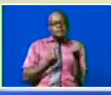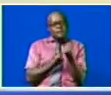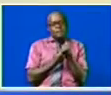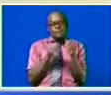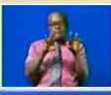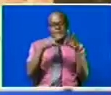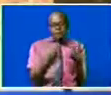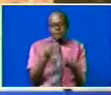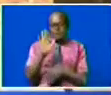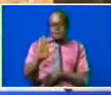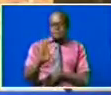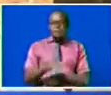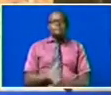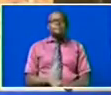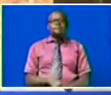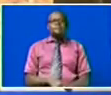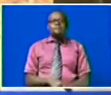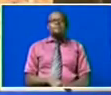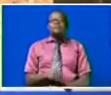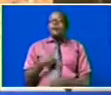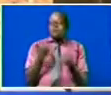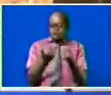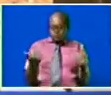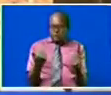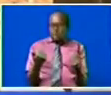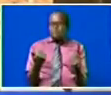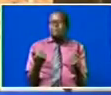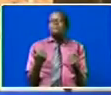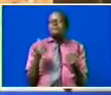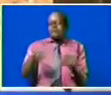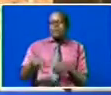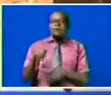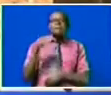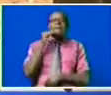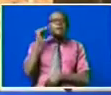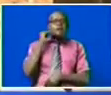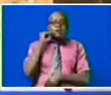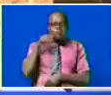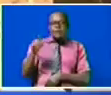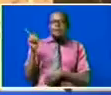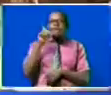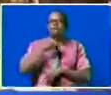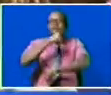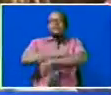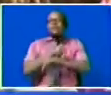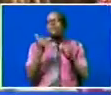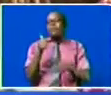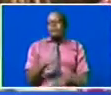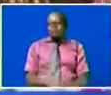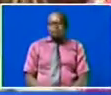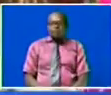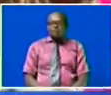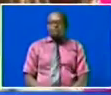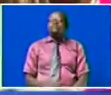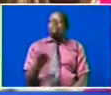kwa boma hili. Sasa kuna wale wenzangu wadogo bado wako nyuma, hawajamaliza kusoma. Ni mtu